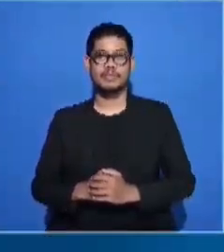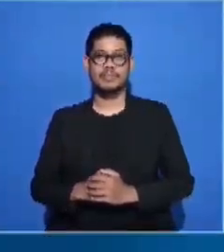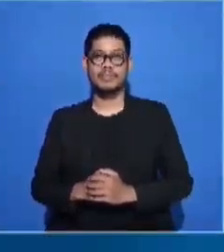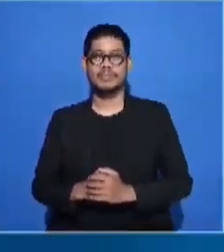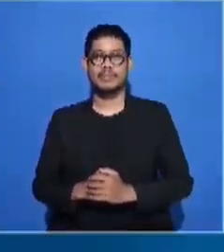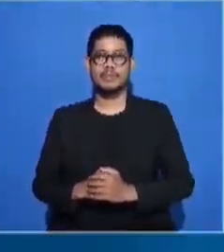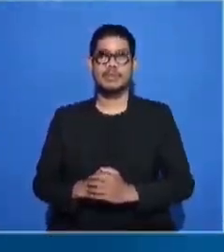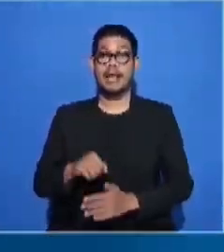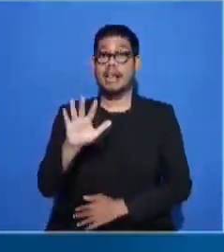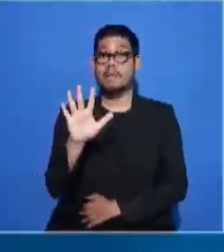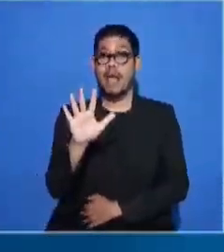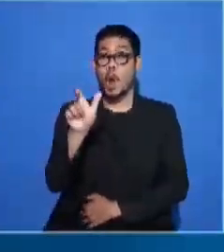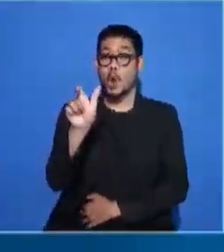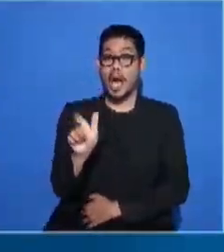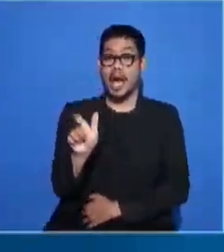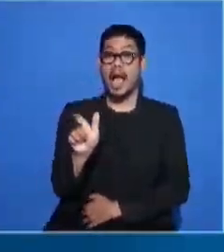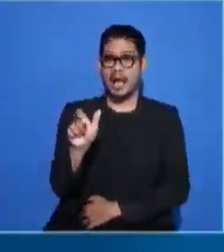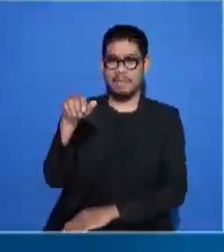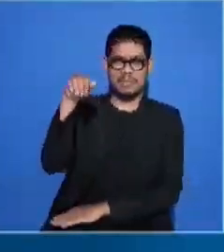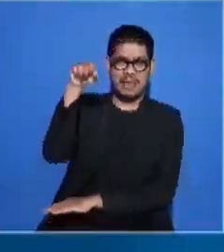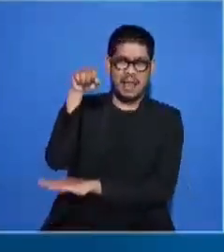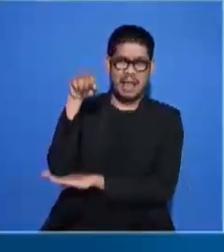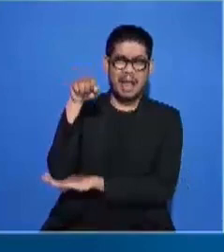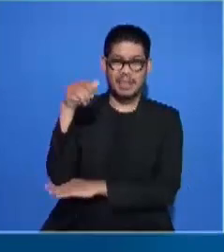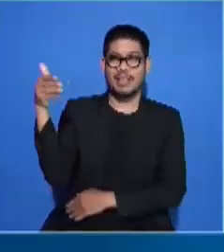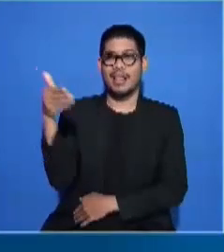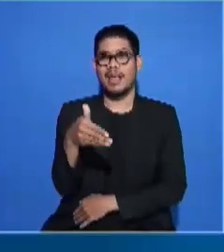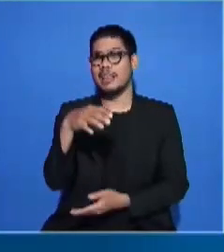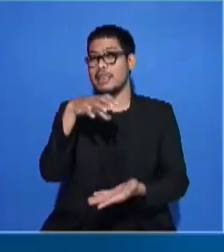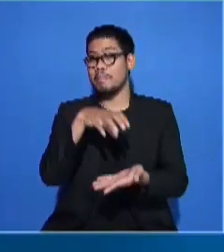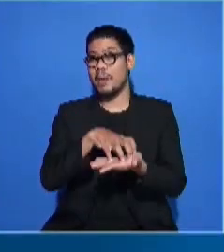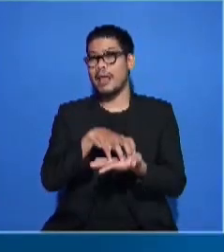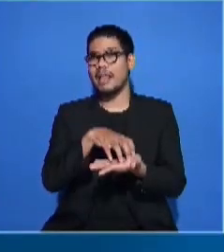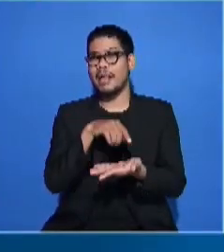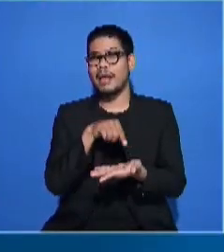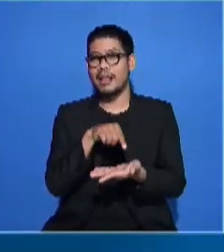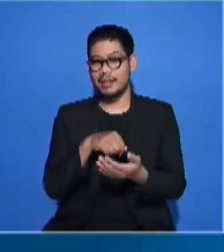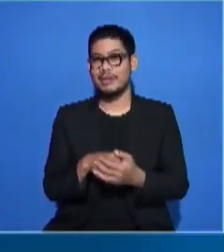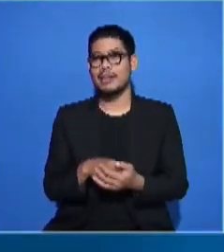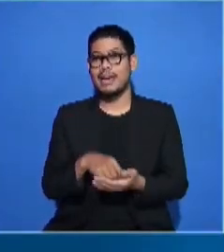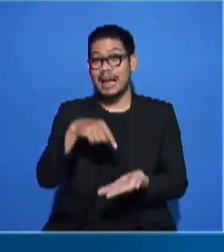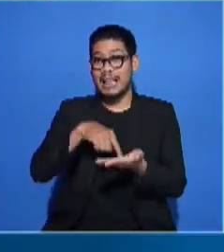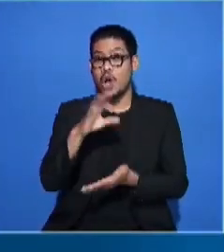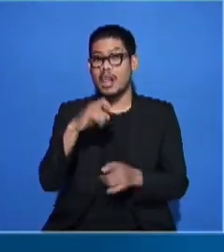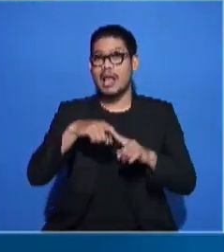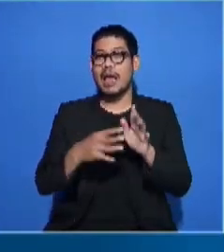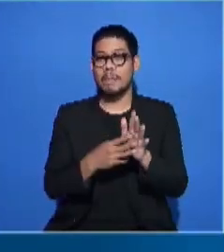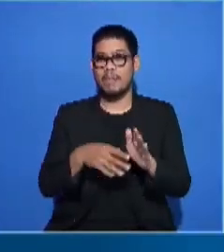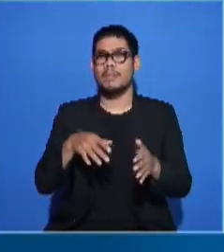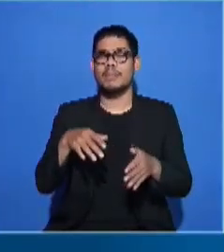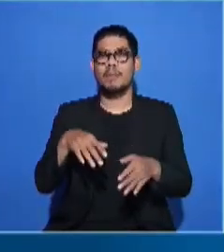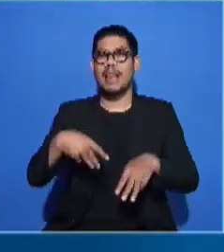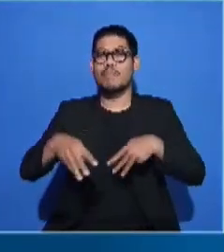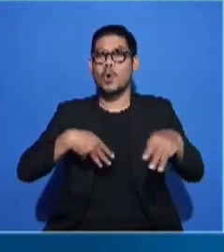Kelima pelaku dihadirkan dalam rekonstruksi yang digelar di kawasan Jalan Kleringan, Jalan Malioboro, dan Titik Nol. Menurut Kasat